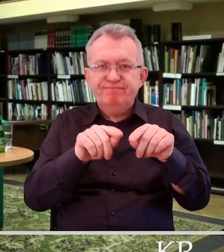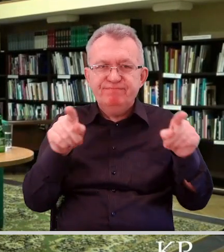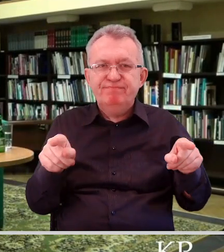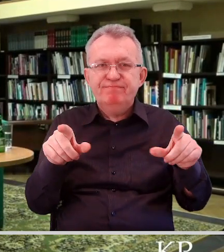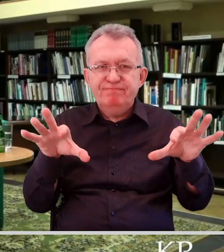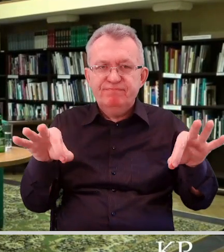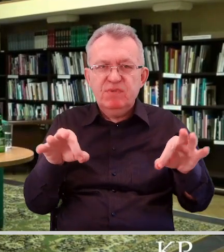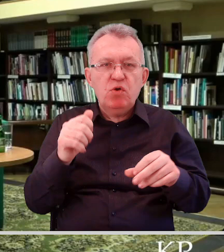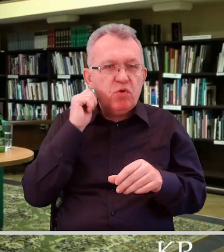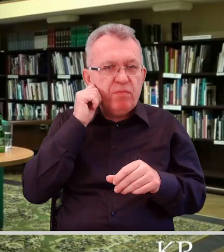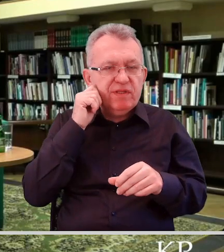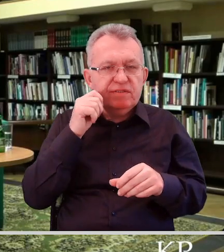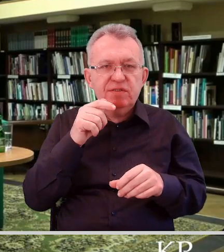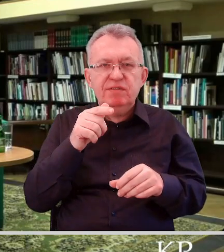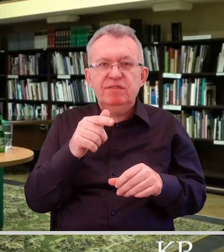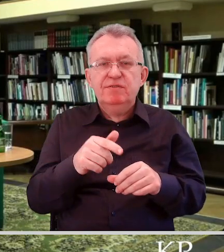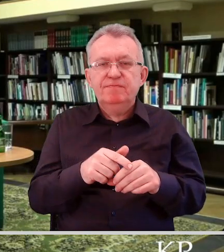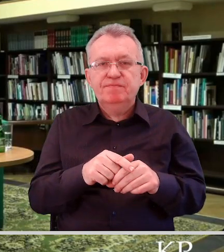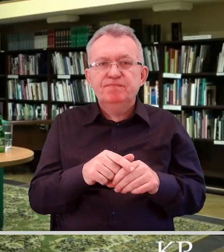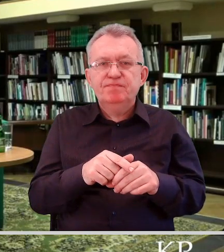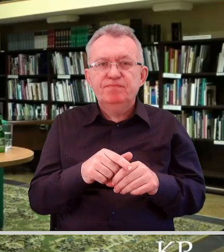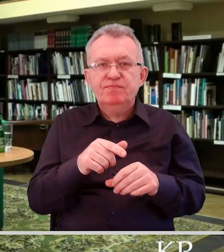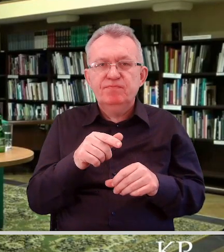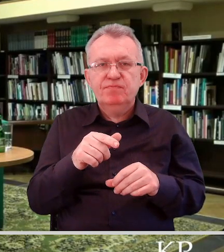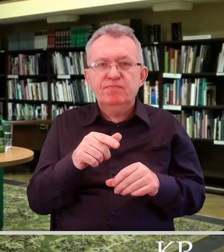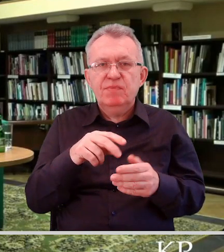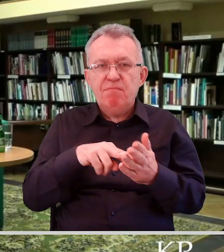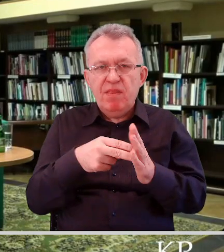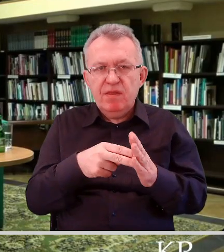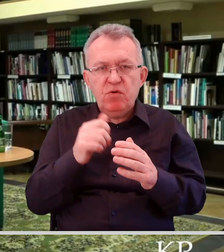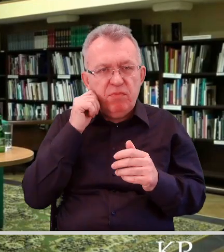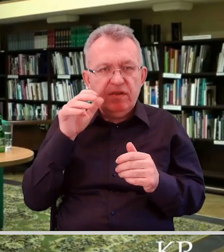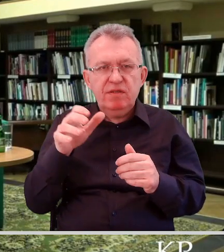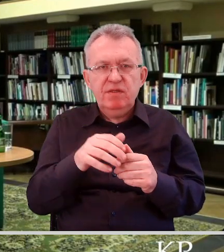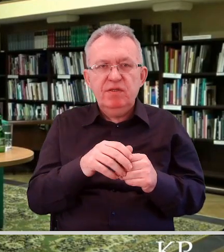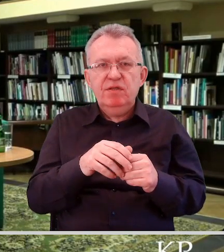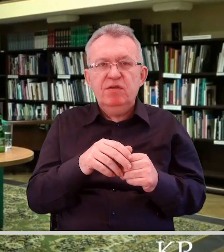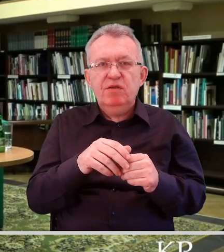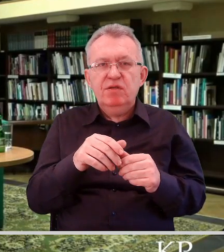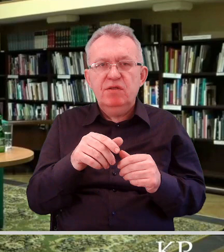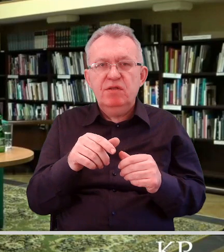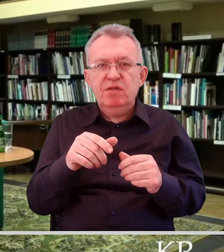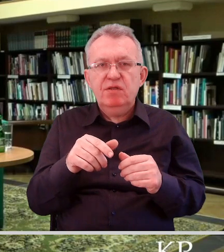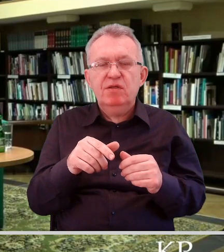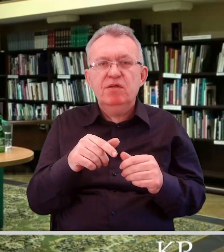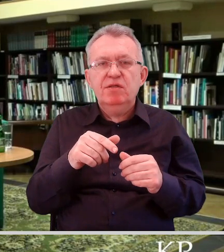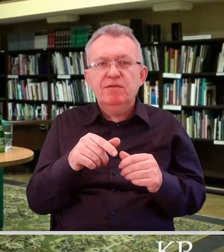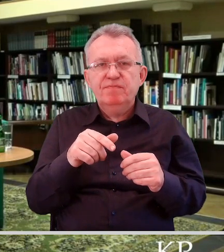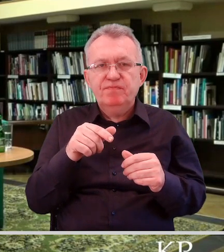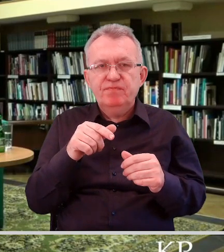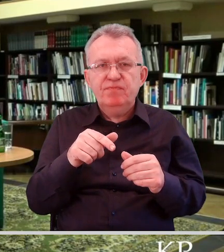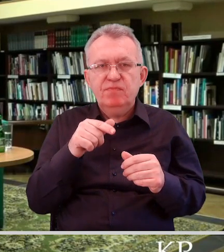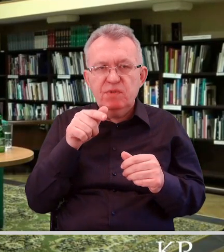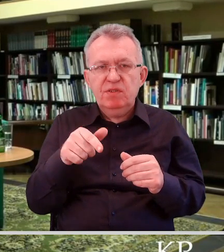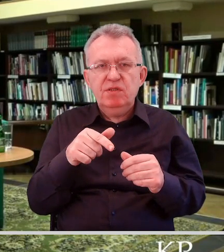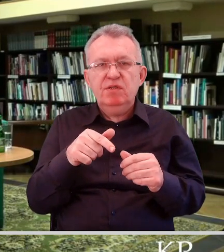czyli tę kobiecą odmianę planera takiego beniaminowskiego, melancholijnego, to zupełnie go